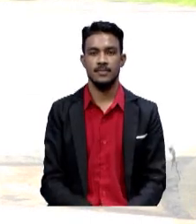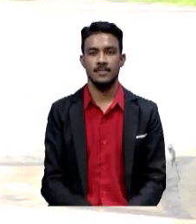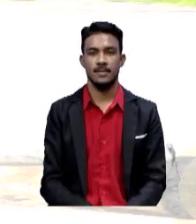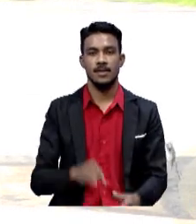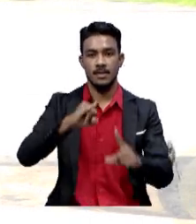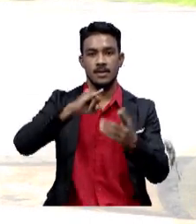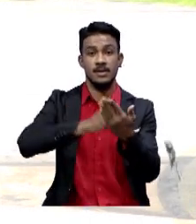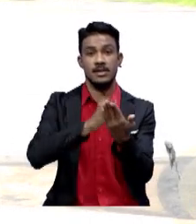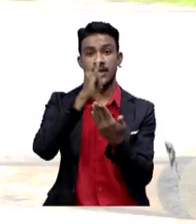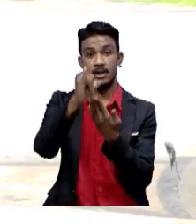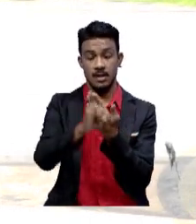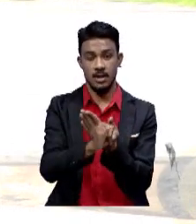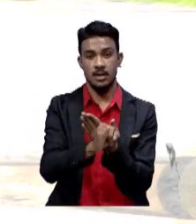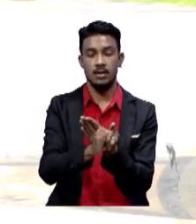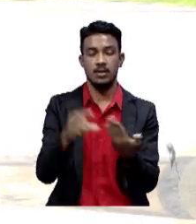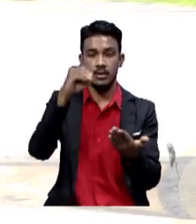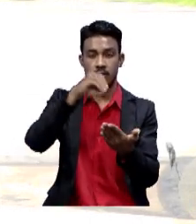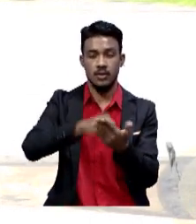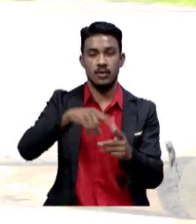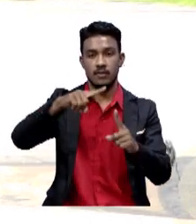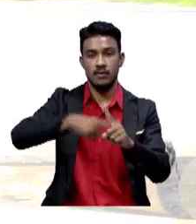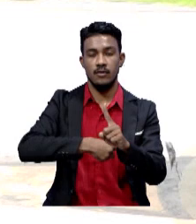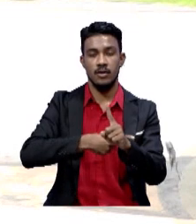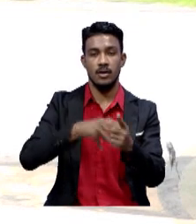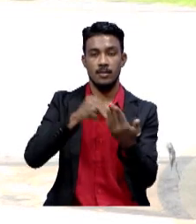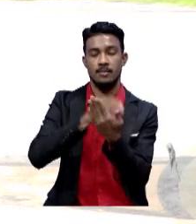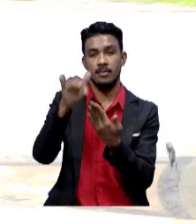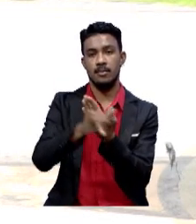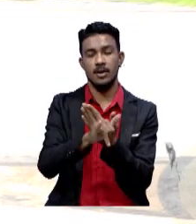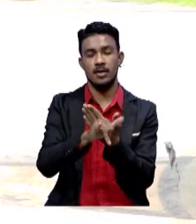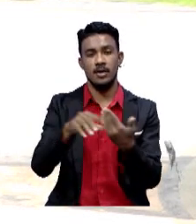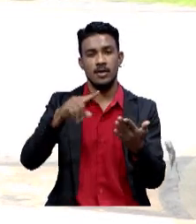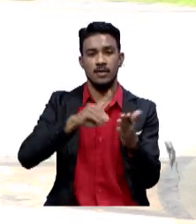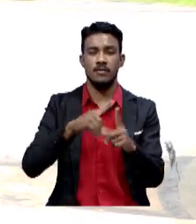janeiro to iha mai fulang ida ne fulang kotuk ne ne ita lakon